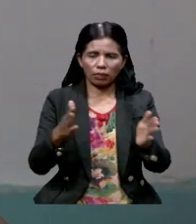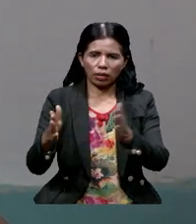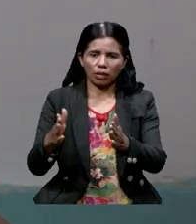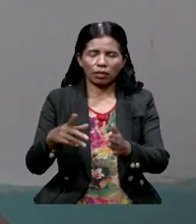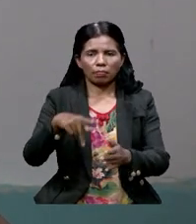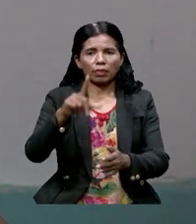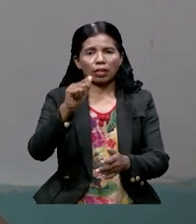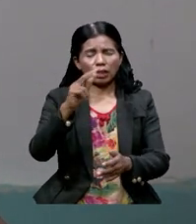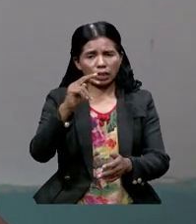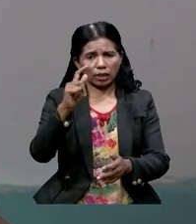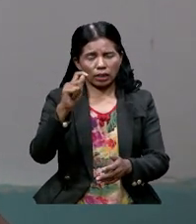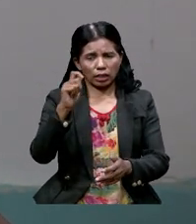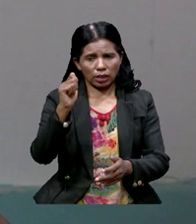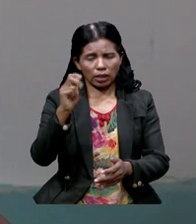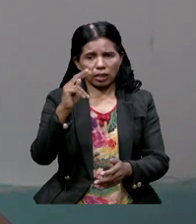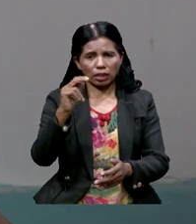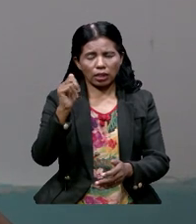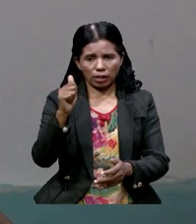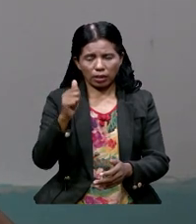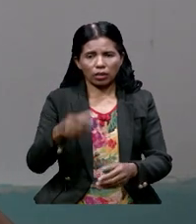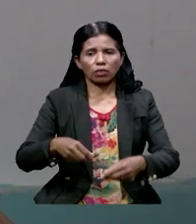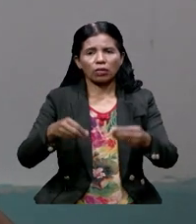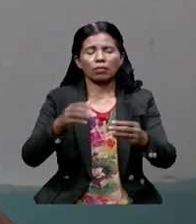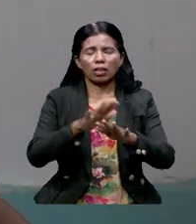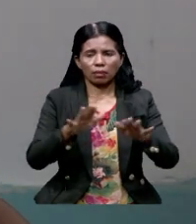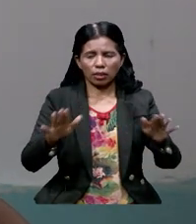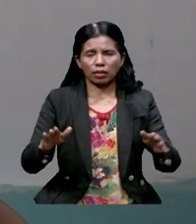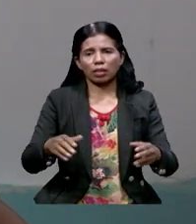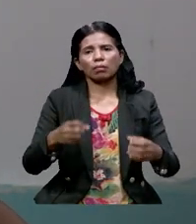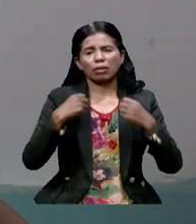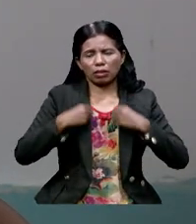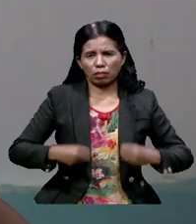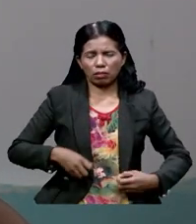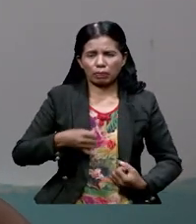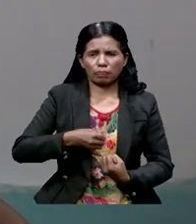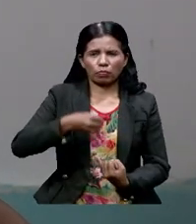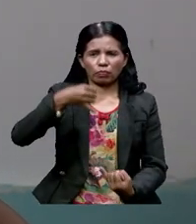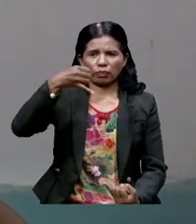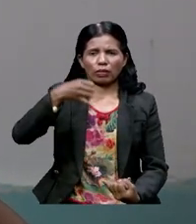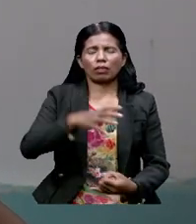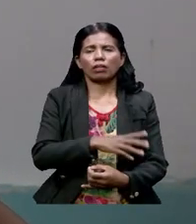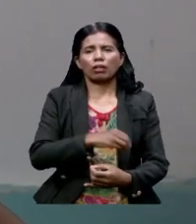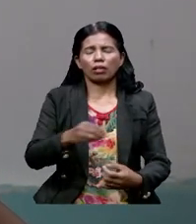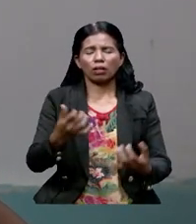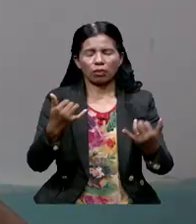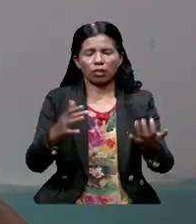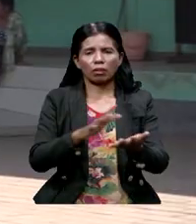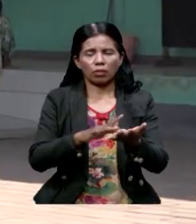at fo la barsire sirve mema ka afeta vaya malnutrisaun. Dehala tambah stok ya same sa ora barak